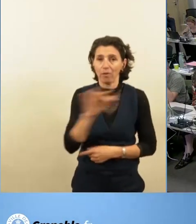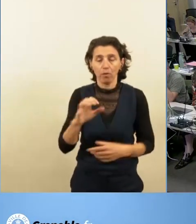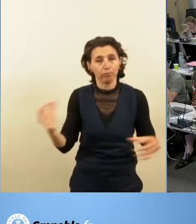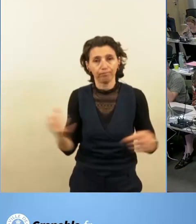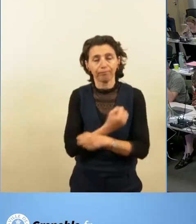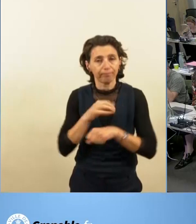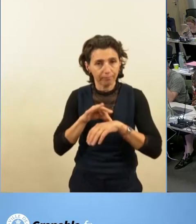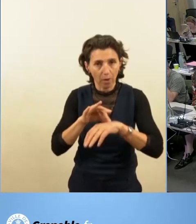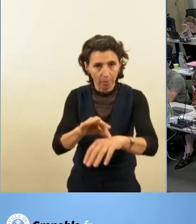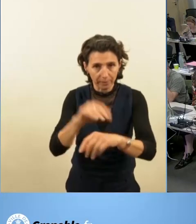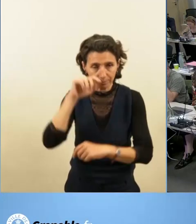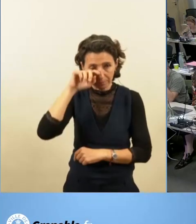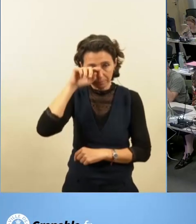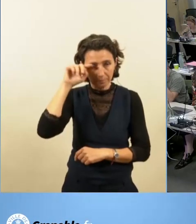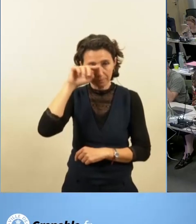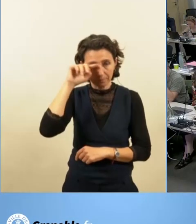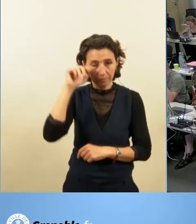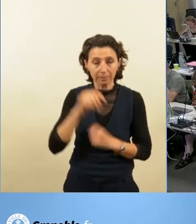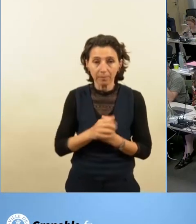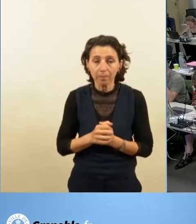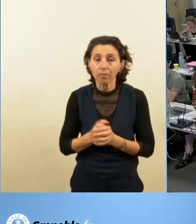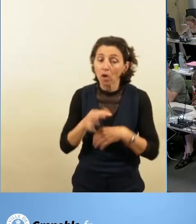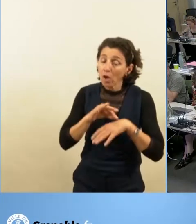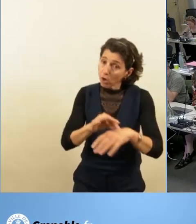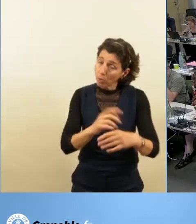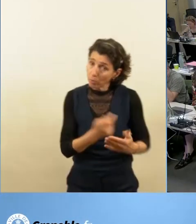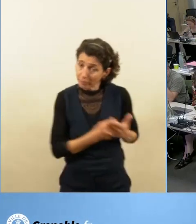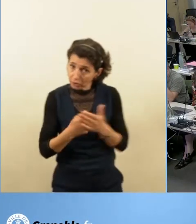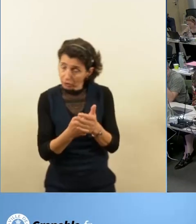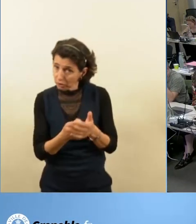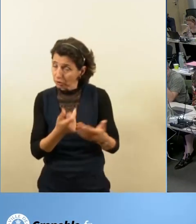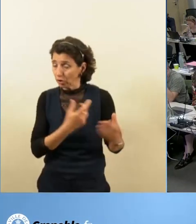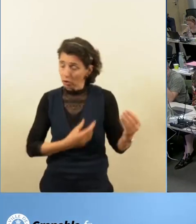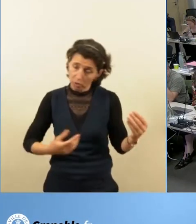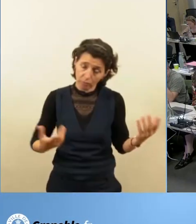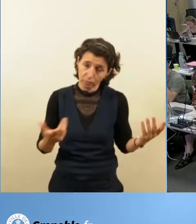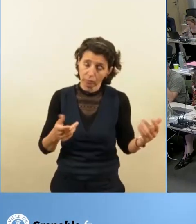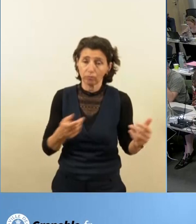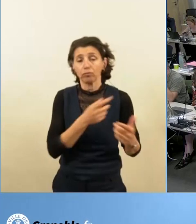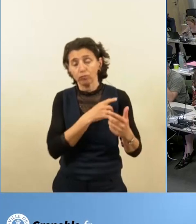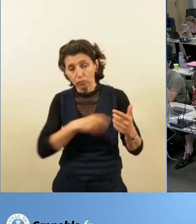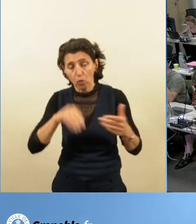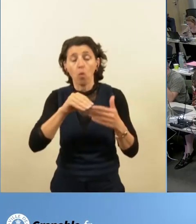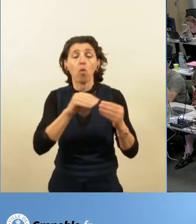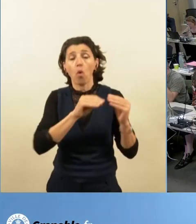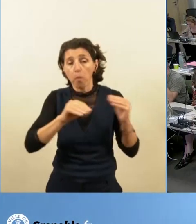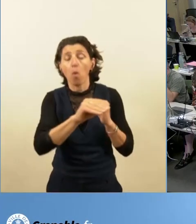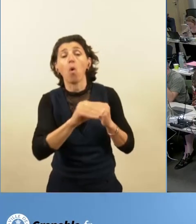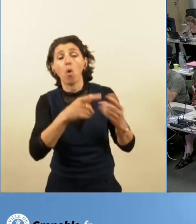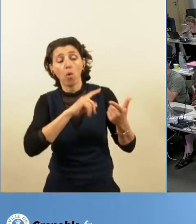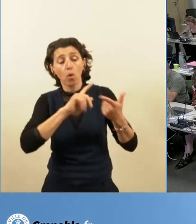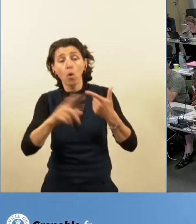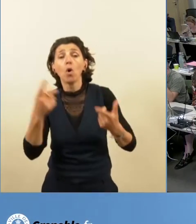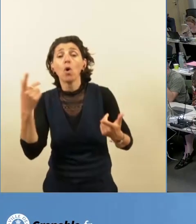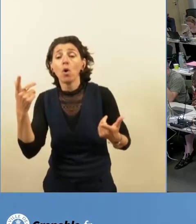notamment une inspectation et un accompagnement financièrement modal ainsi que renouvellement des moteurs ou à défaut des véhicules